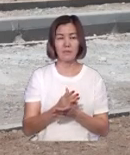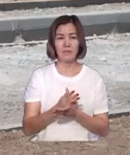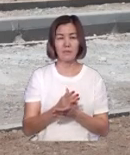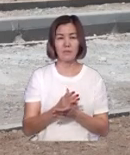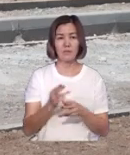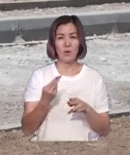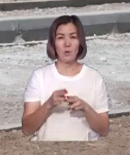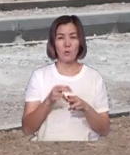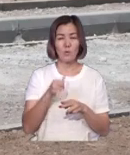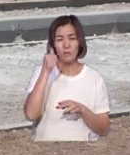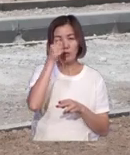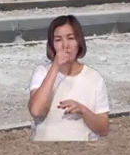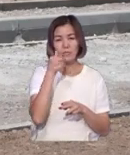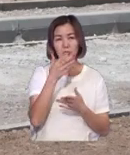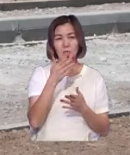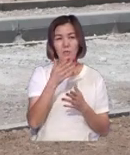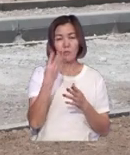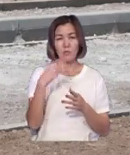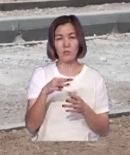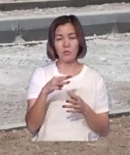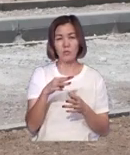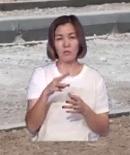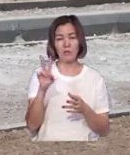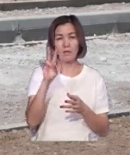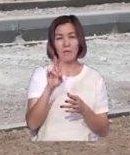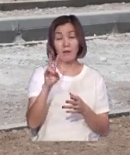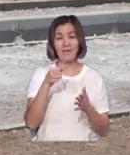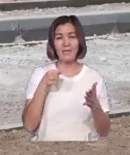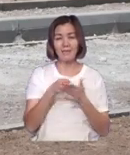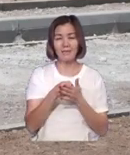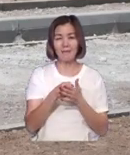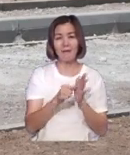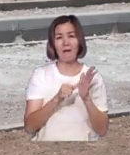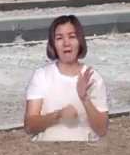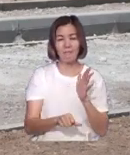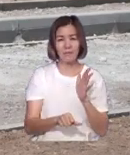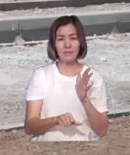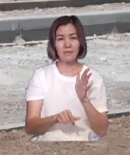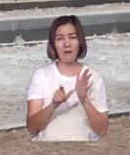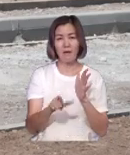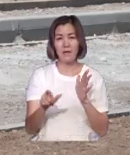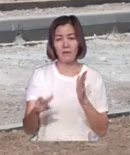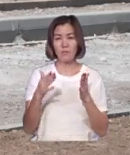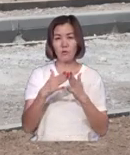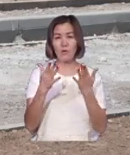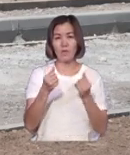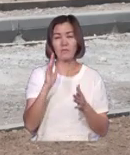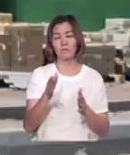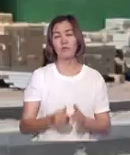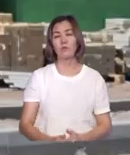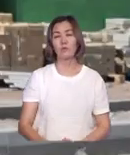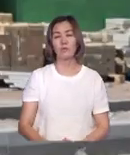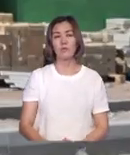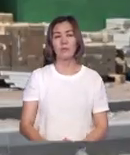осы жылдың, ағымдағы жылдың 30-шы қарашасына дейін 60 адам тұрғын үйге иелі